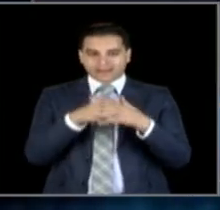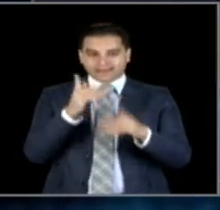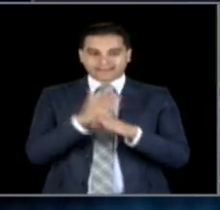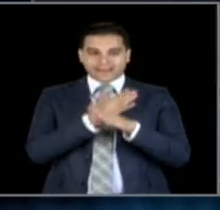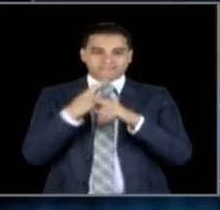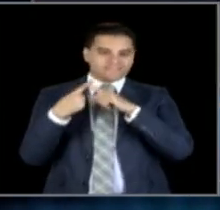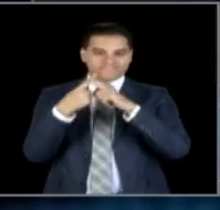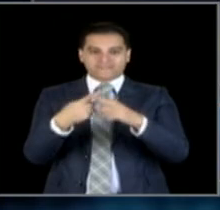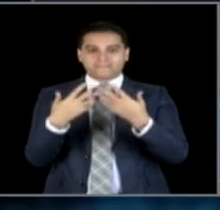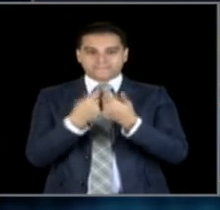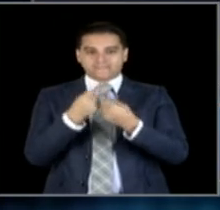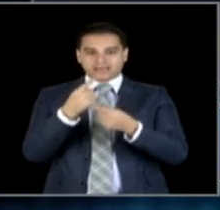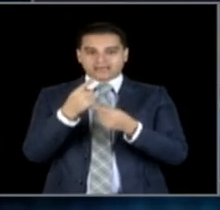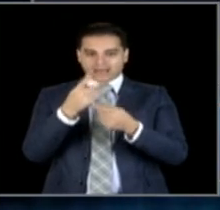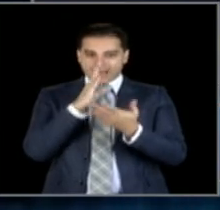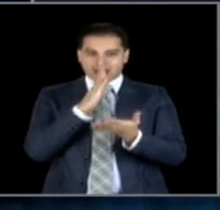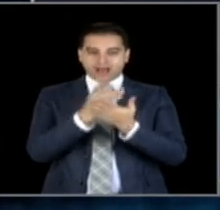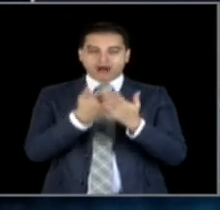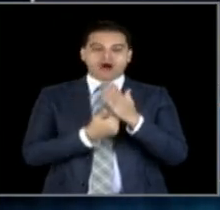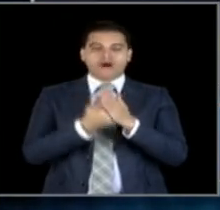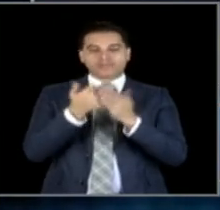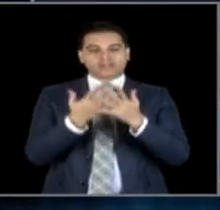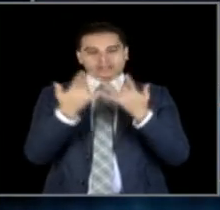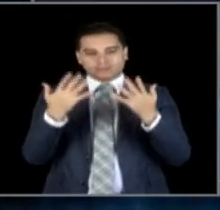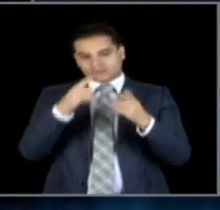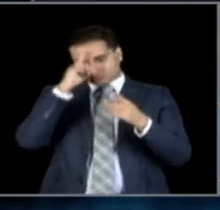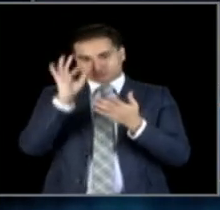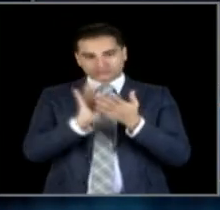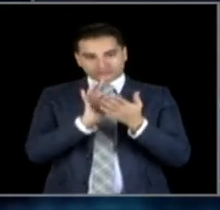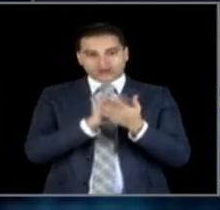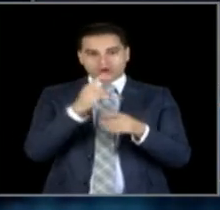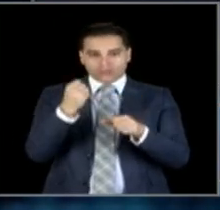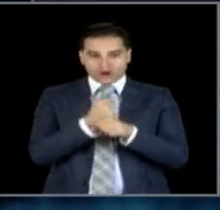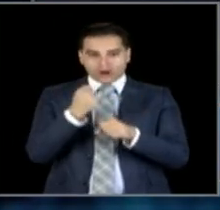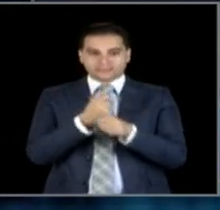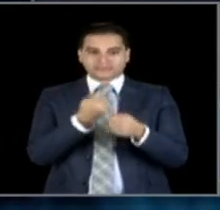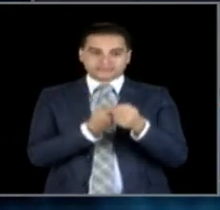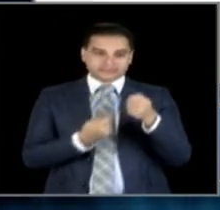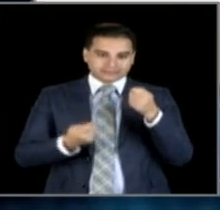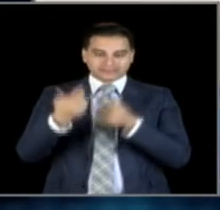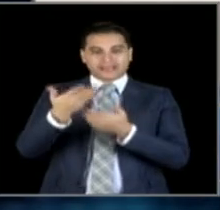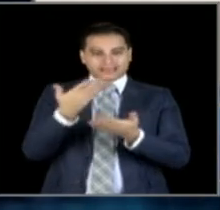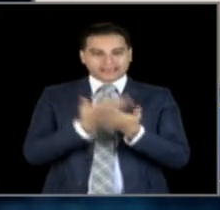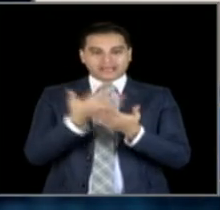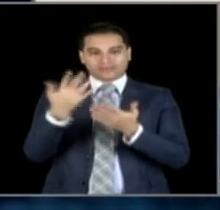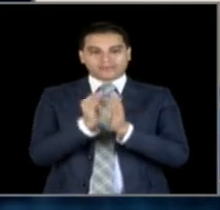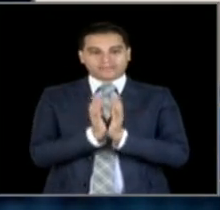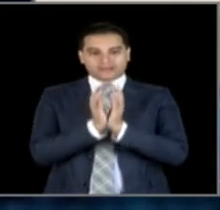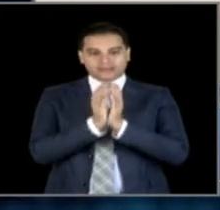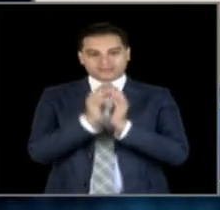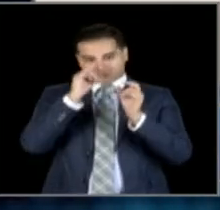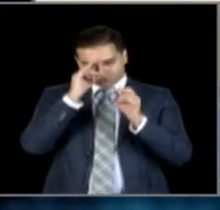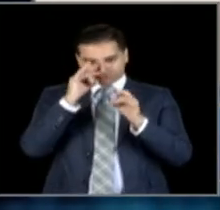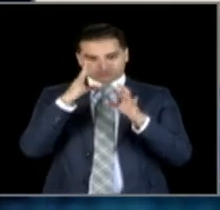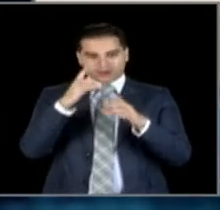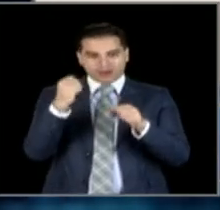طول الفتره اللي فاتت دي، وحتى كنت تستحق حاجه افضل من كده، بس قدر الله وما شاء فعل، وان شاء الله ترجع لنا بالكاس. بخيرك يا قادر. احنا شقه